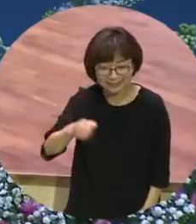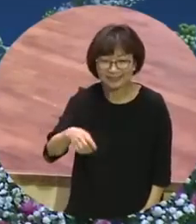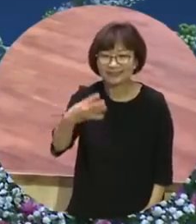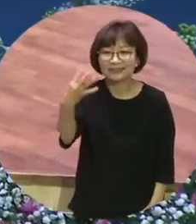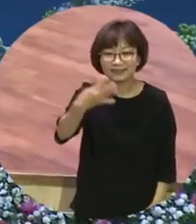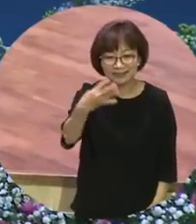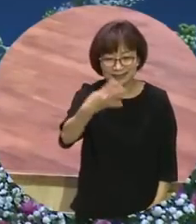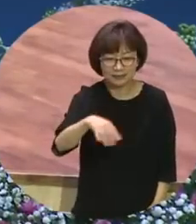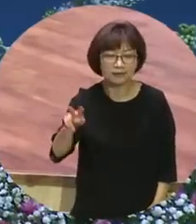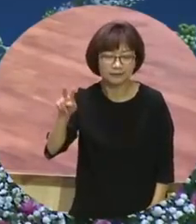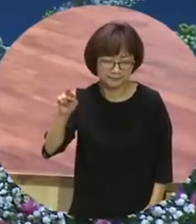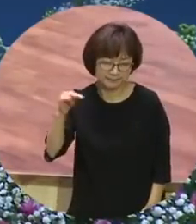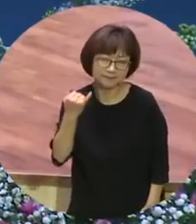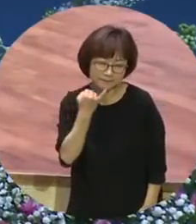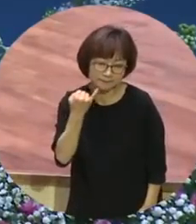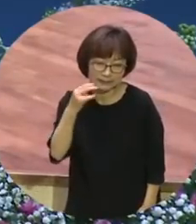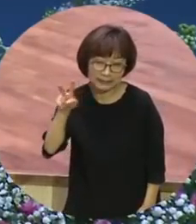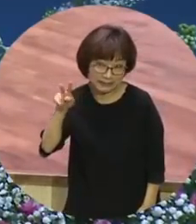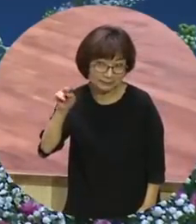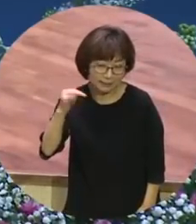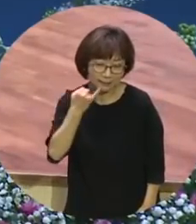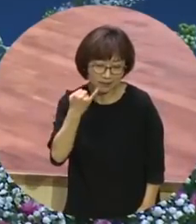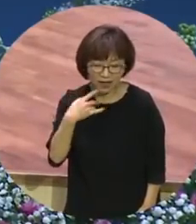잡히 2만 원.